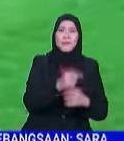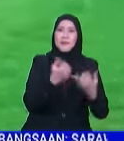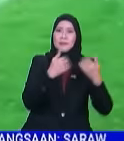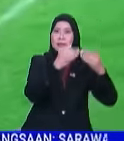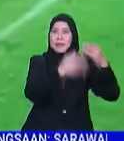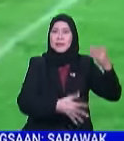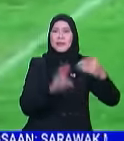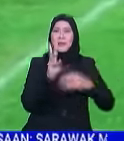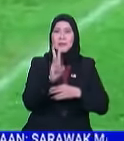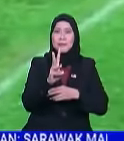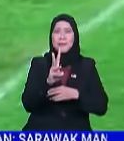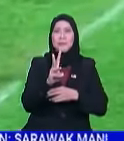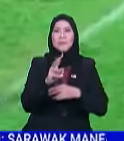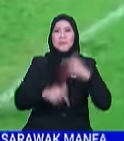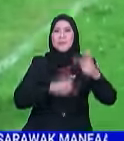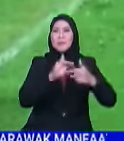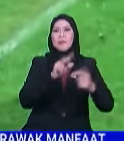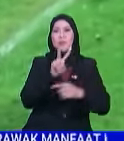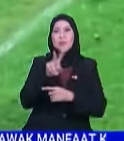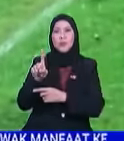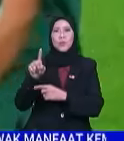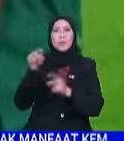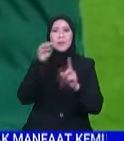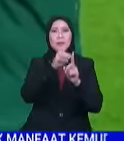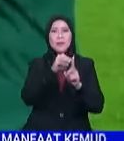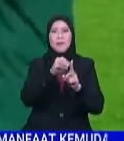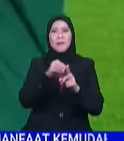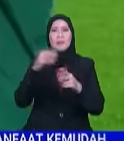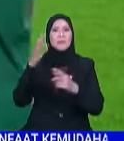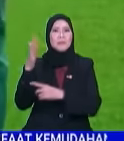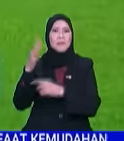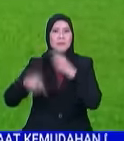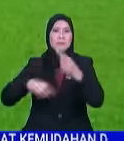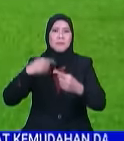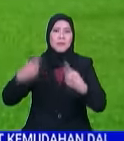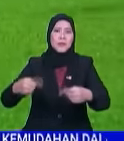ke-6 Liga Premier dengan 21 mata daripada 15 perlawanan.